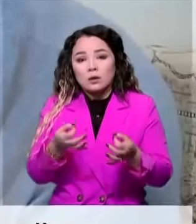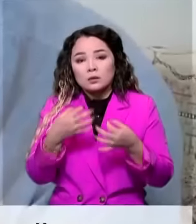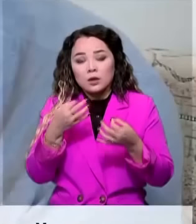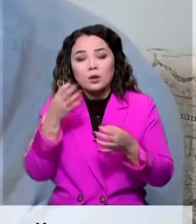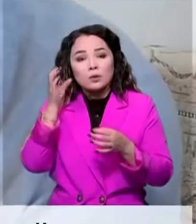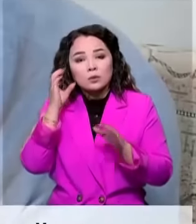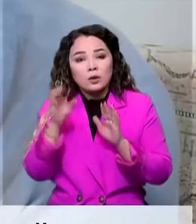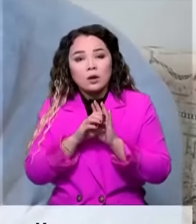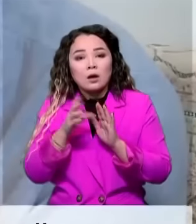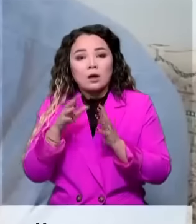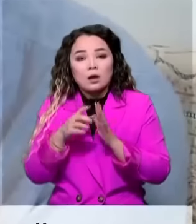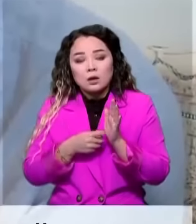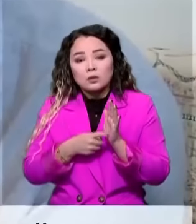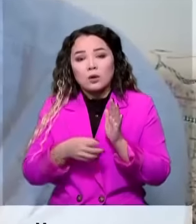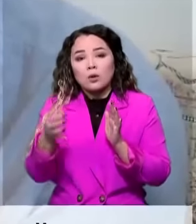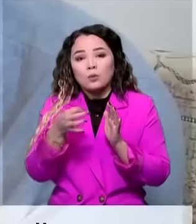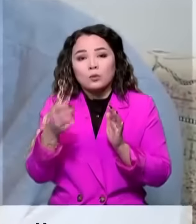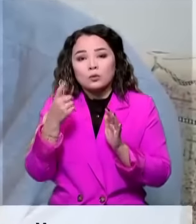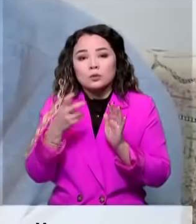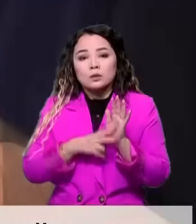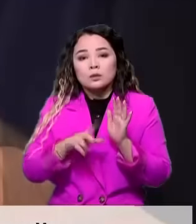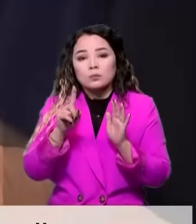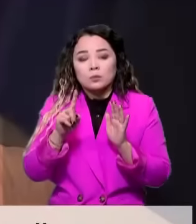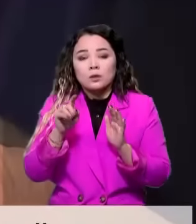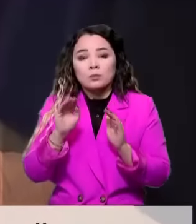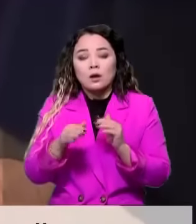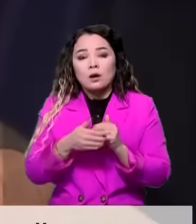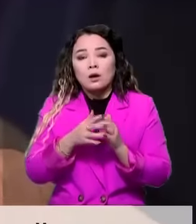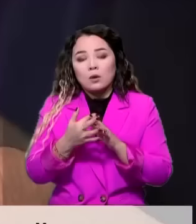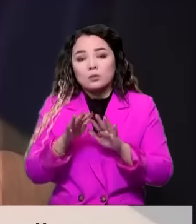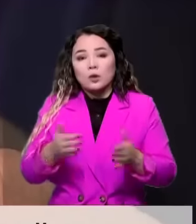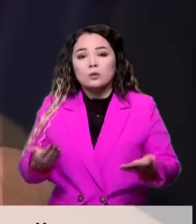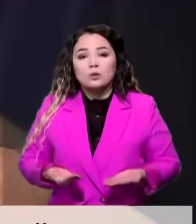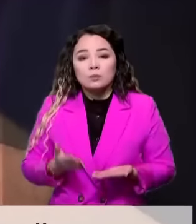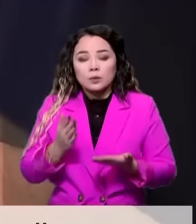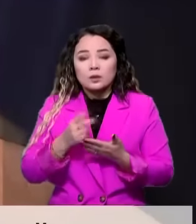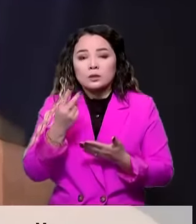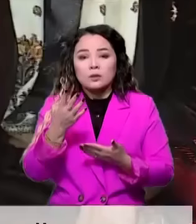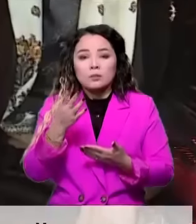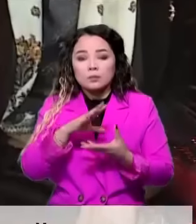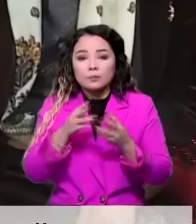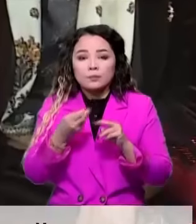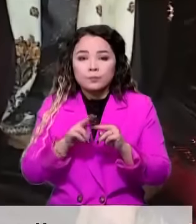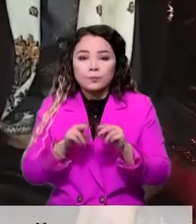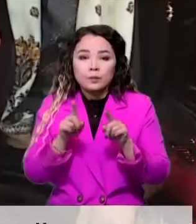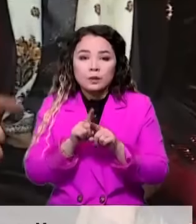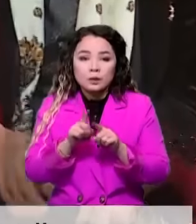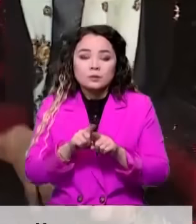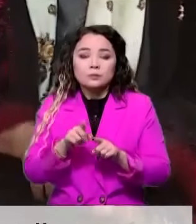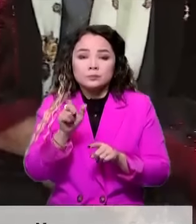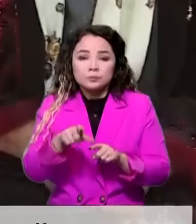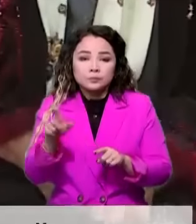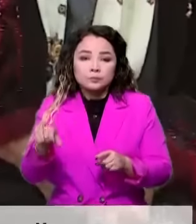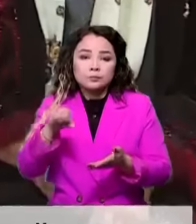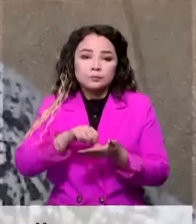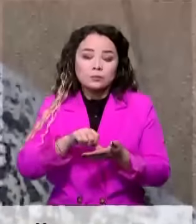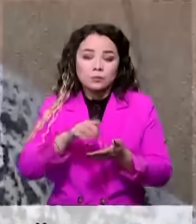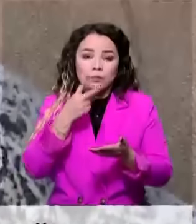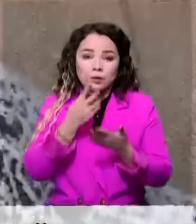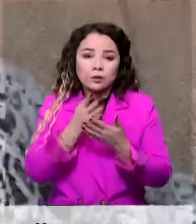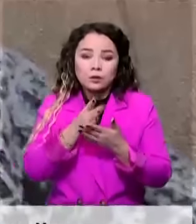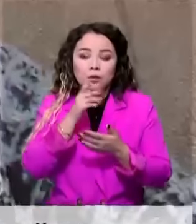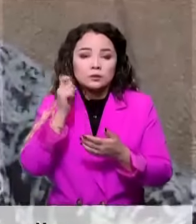Қарағанды облысында 60 жастан асқан 181 мың адам тұрады. Ал ғасыр жасаған қариялар саны 25. Қажырлы қайратпен, жалынды жігермен, тұнық зердемен